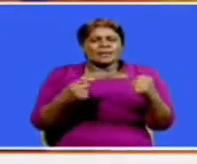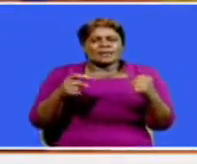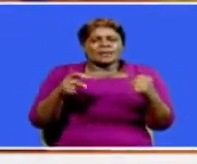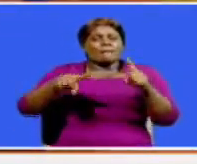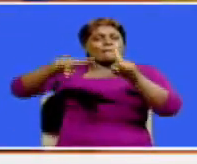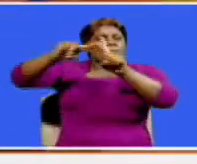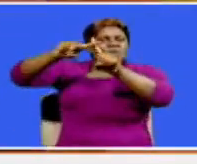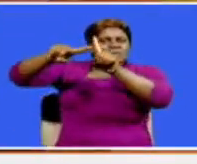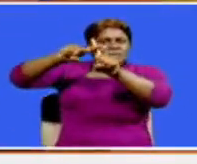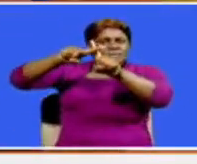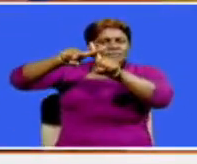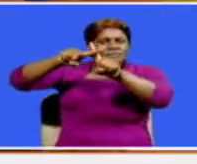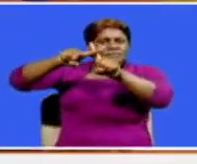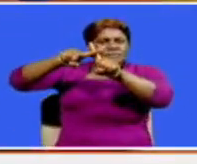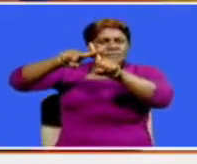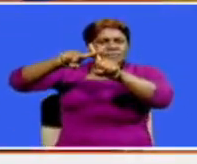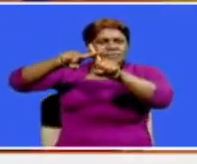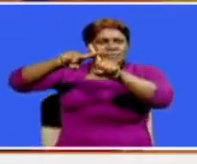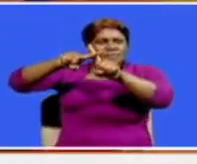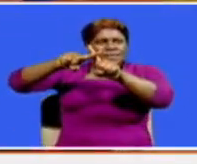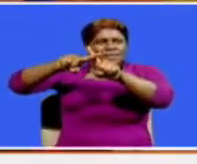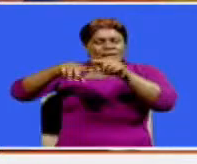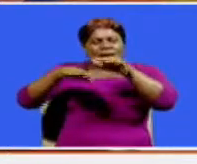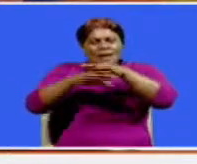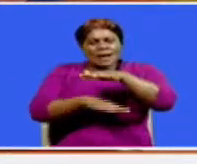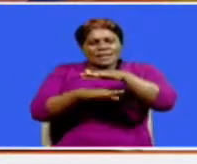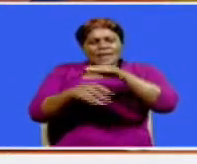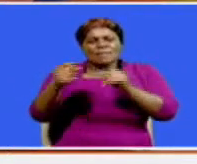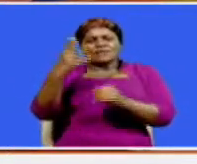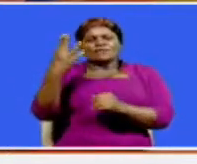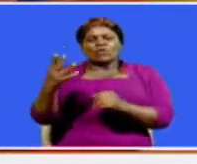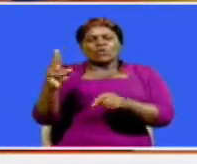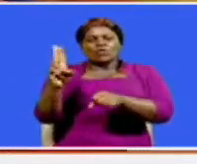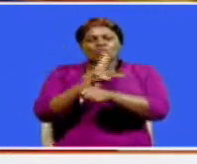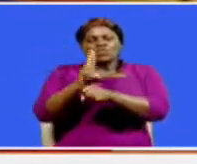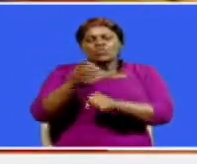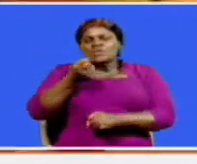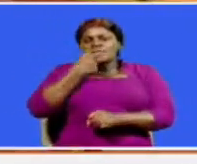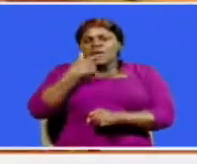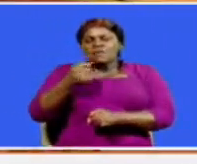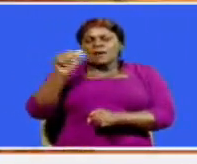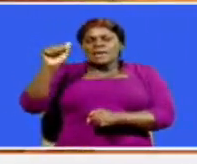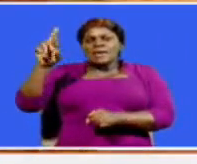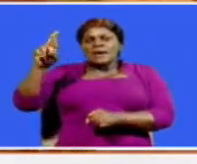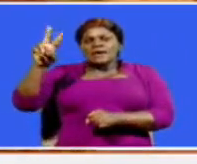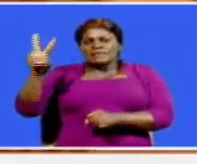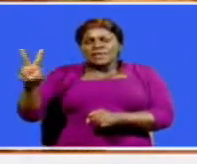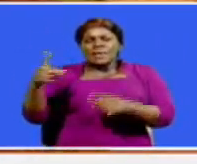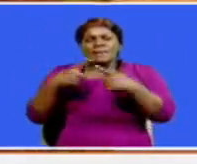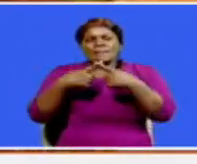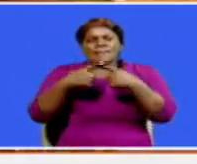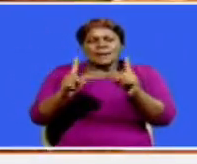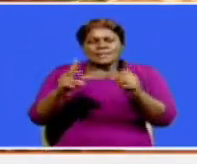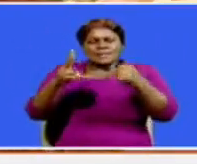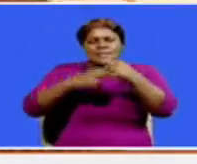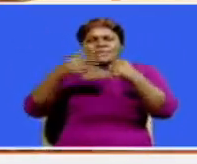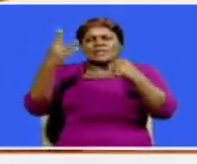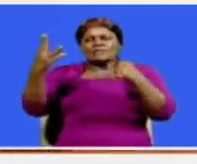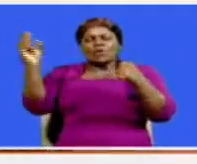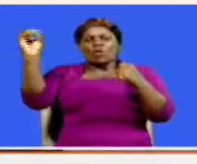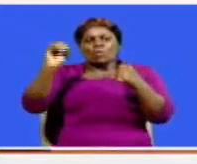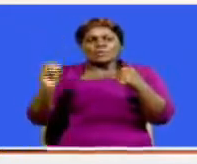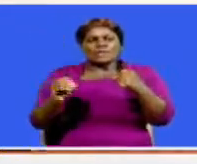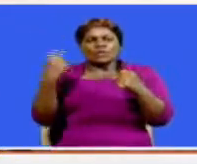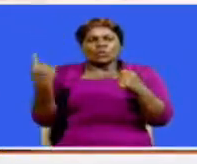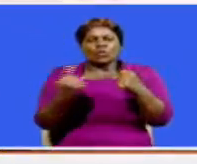vya HIV humu nchini chini ya miaka 14 wanatumia dawa za kupunguza makali ya ARVs, ila 74% pekee